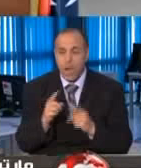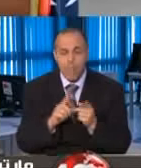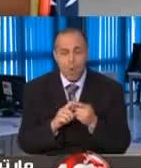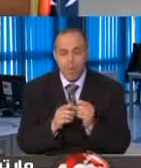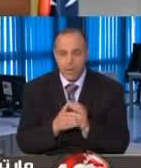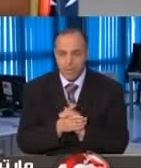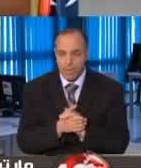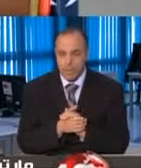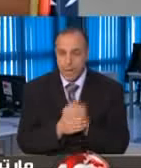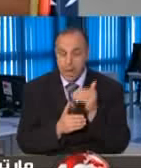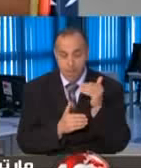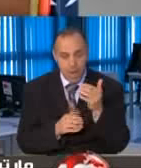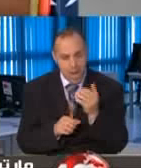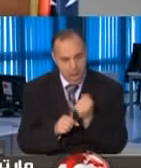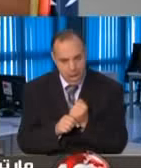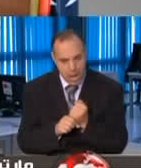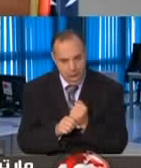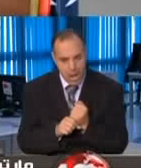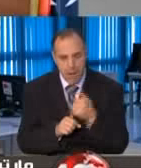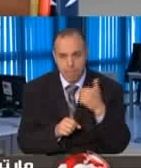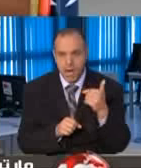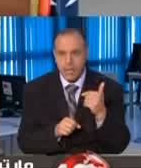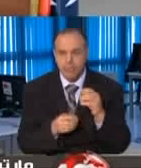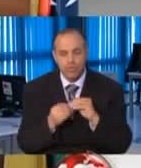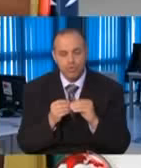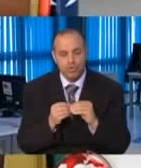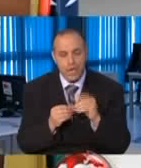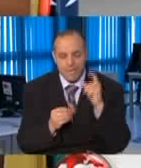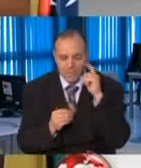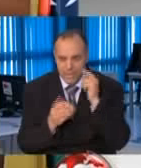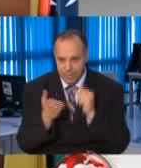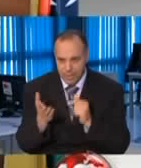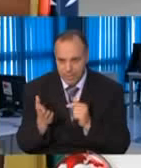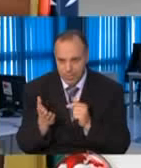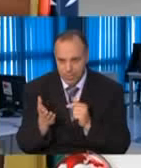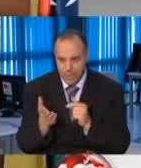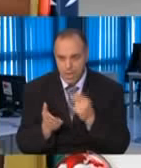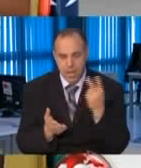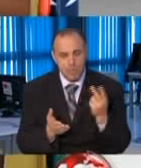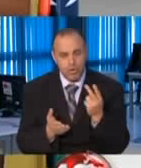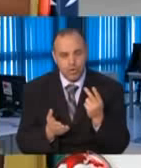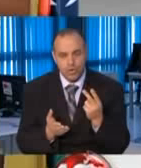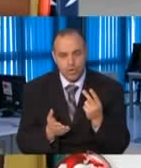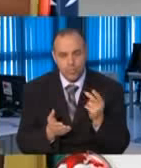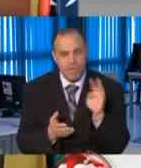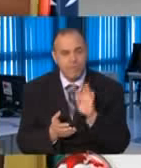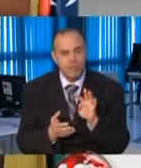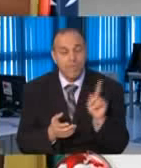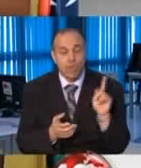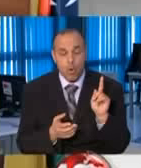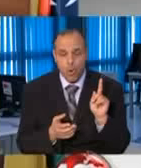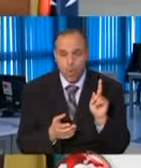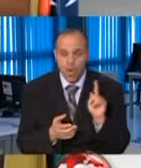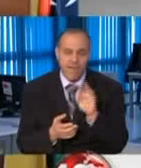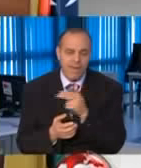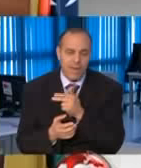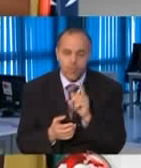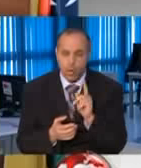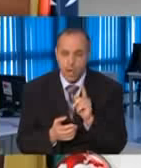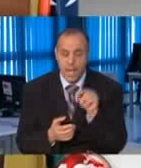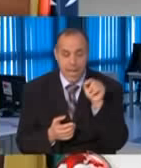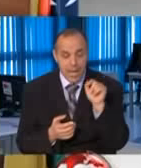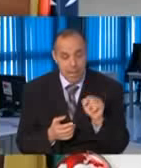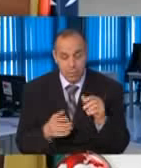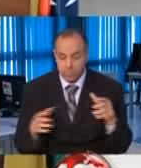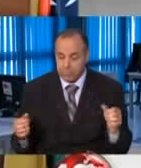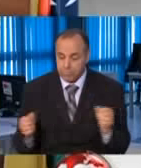جدا، وسيكون حقا بداية معالجة قضية الأمن في هذا البلد، وهذا لا يمكن القيام به في الشرق فقط أو في الغرب فقط، بل يجب أن